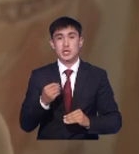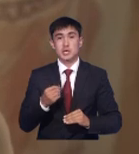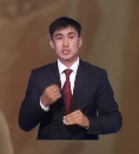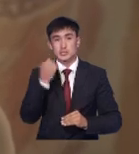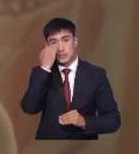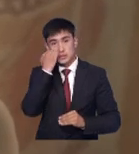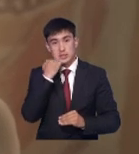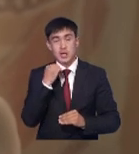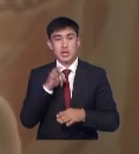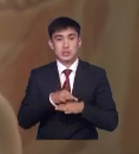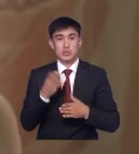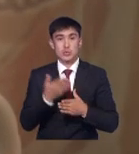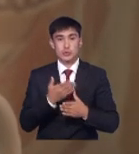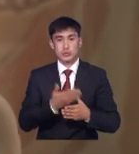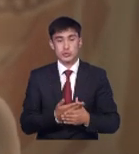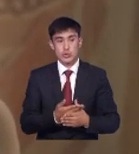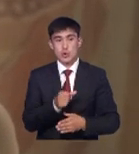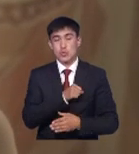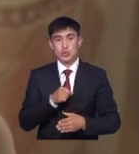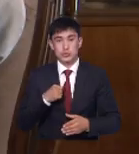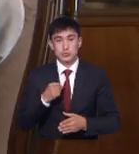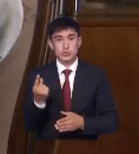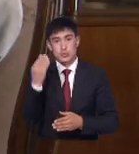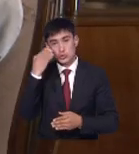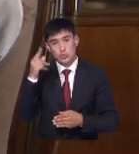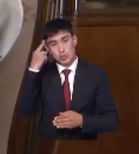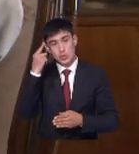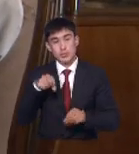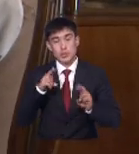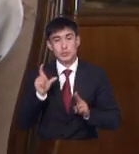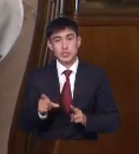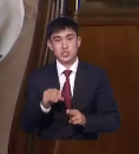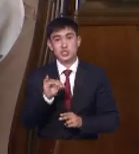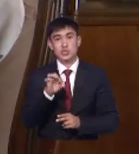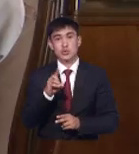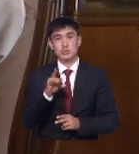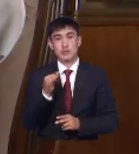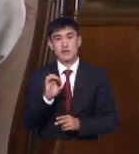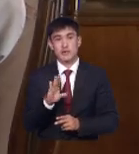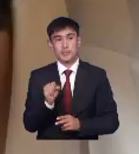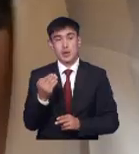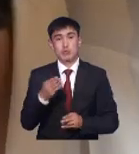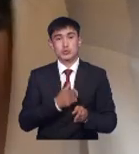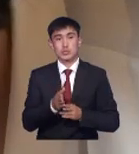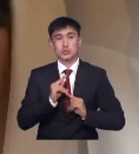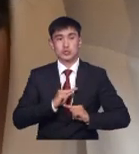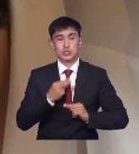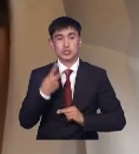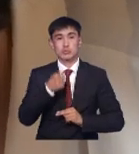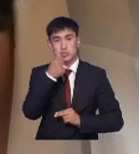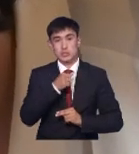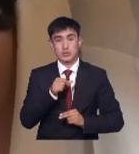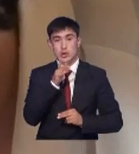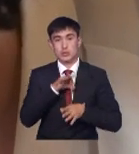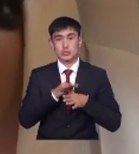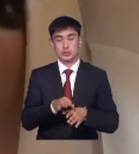сыр берген сырқаттарға көмек көрсетеді. Өзін емес, бірінші өзгені ойлап тұратын мамандардың бірі Жазира Қосынбаева. Бұл салада жүргеніне 20 жылға жуық